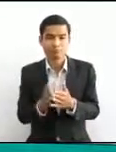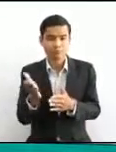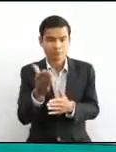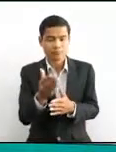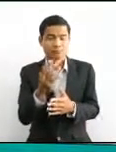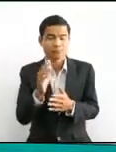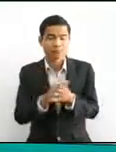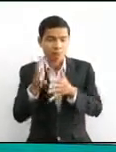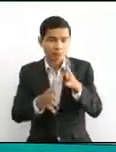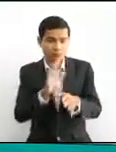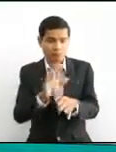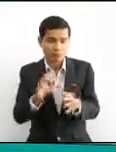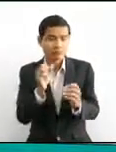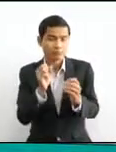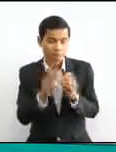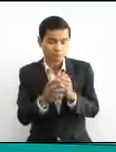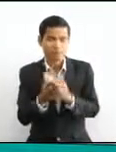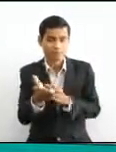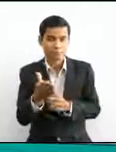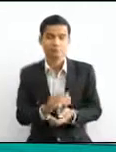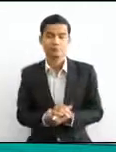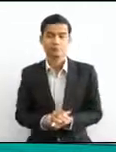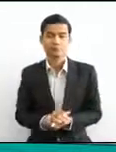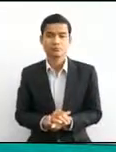kêu chỉ nè chẳng ăn nè ta chấp đám